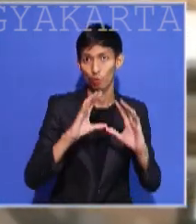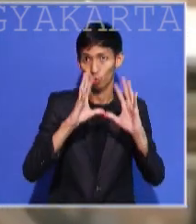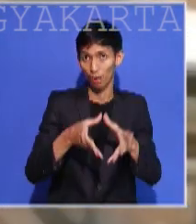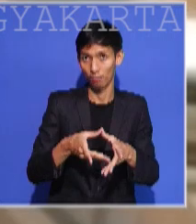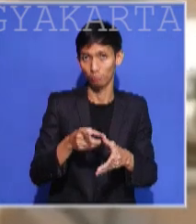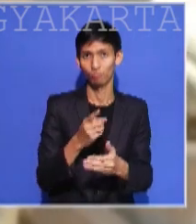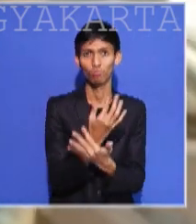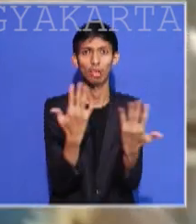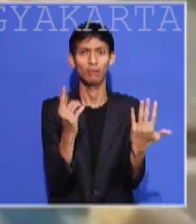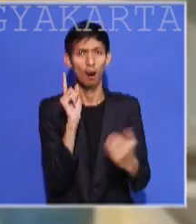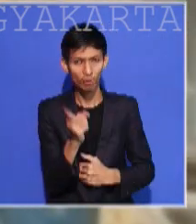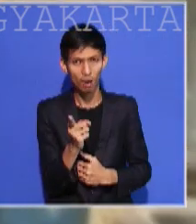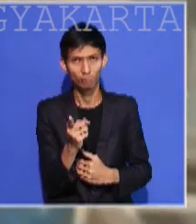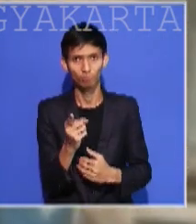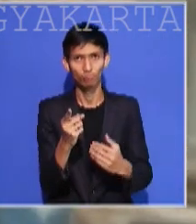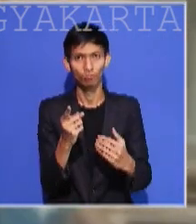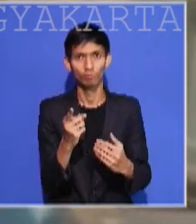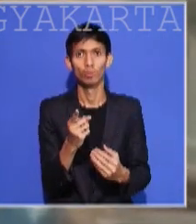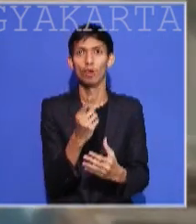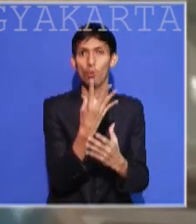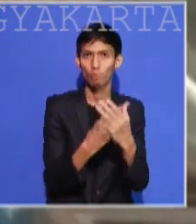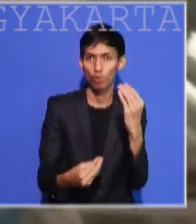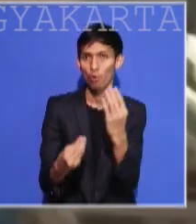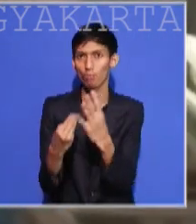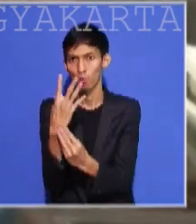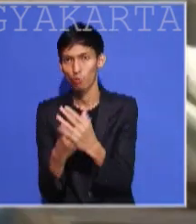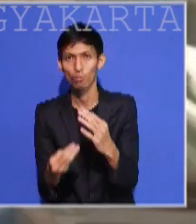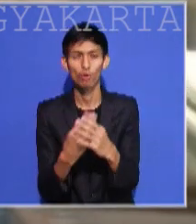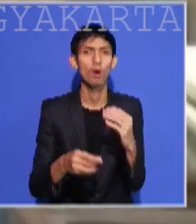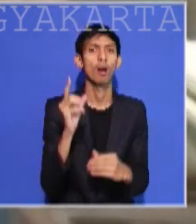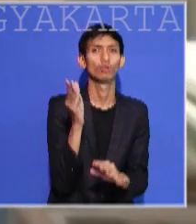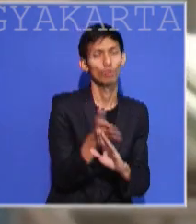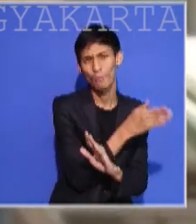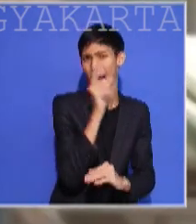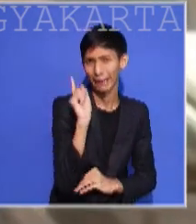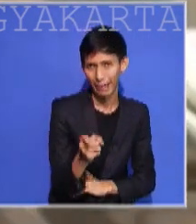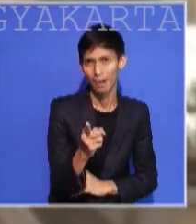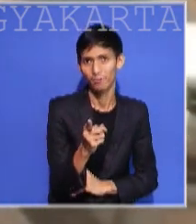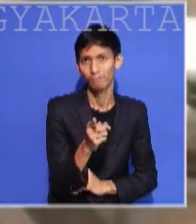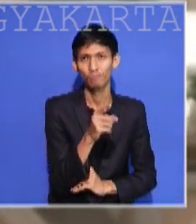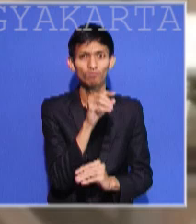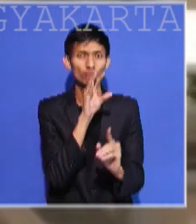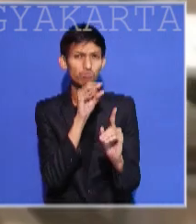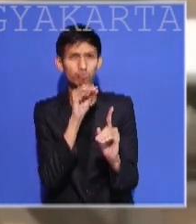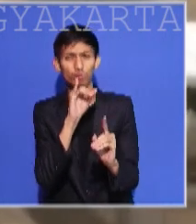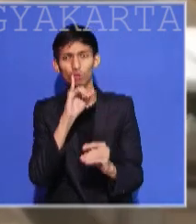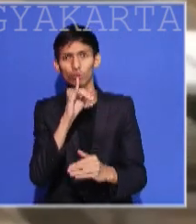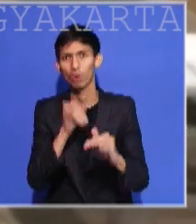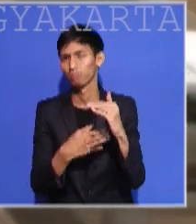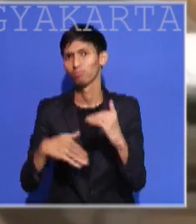manusia ada apa lah ini kan ada makhluk-mluk sebelum kita ini fosil-fosil berusia jutaan tahun nah di ruang ini kan ruang